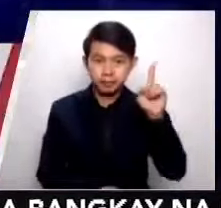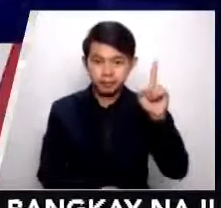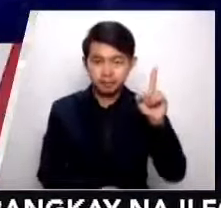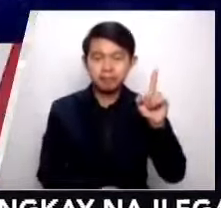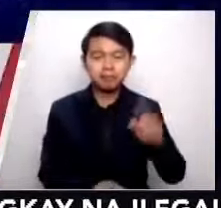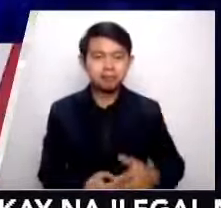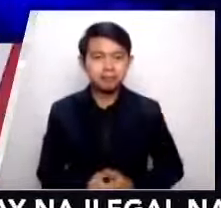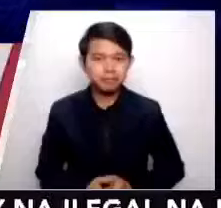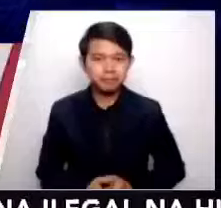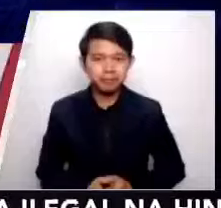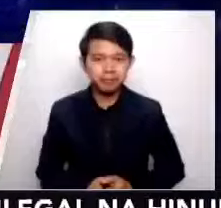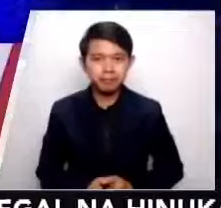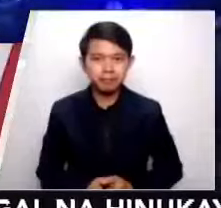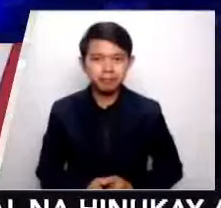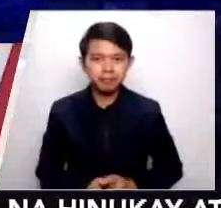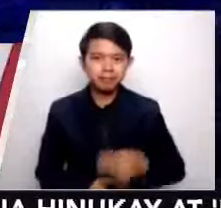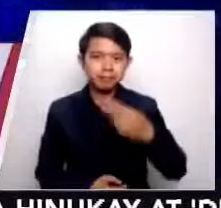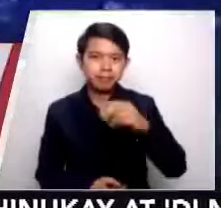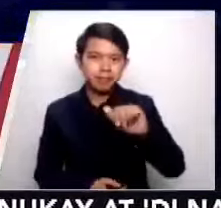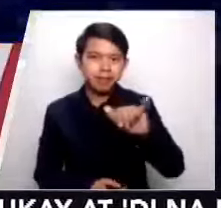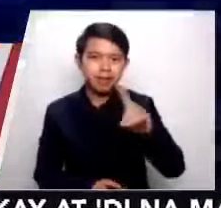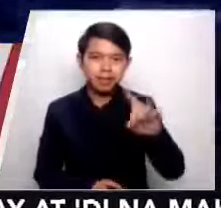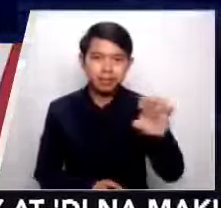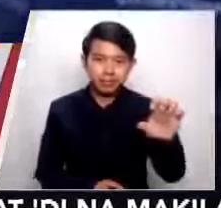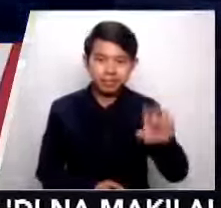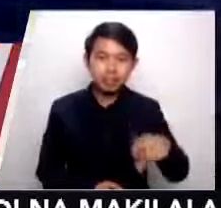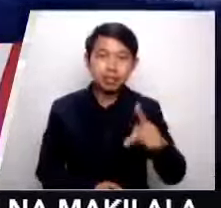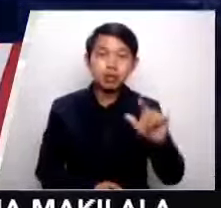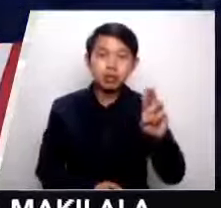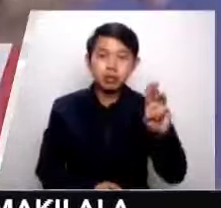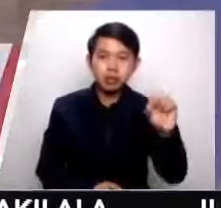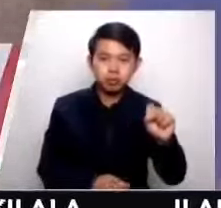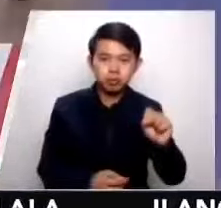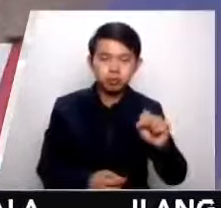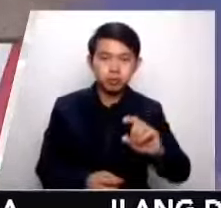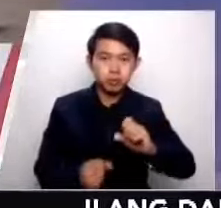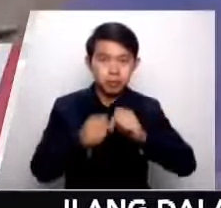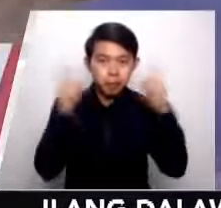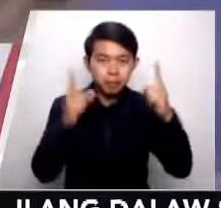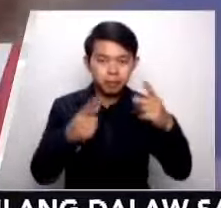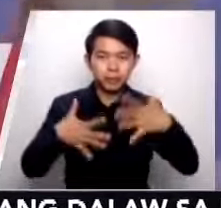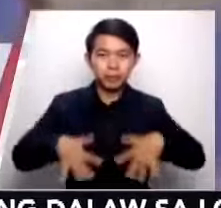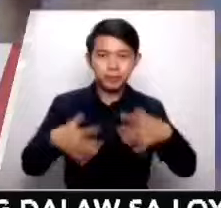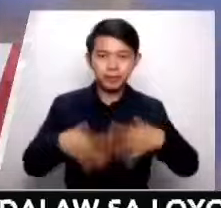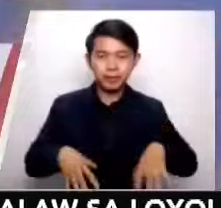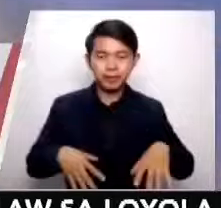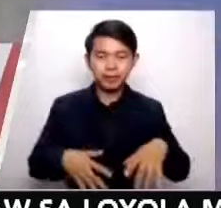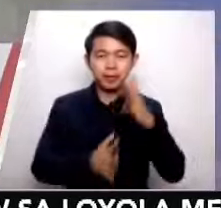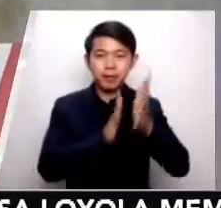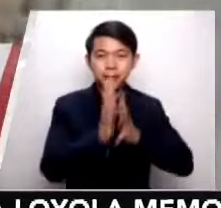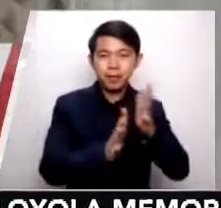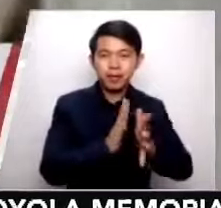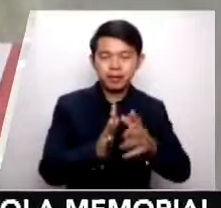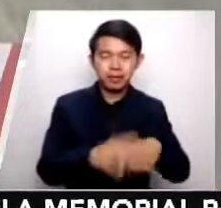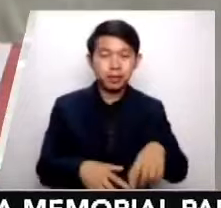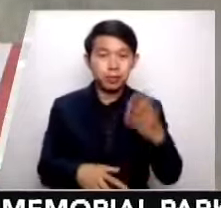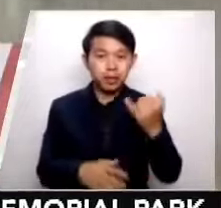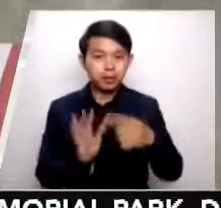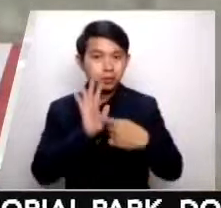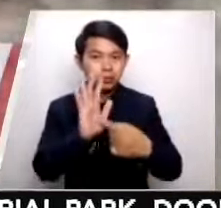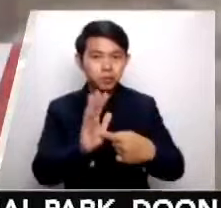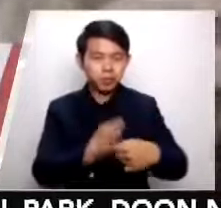Nanggulat naman si Heidi Klum sa kanyang annual New York Halloween party. Nang lumabas siya bilang E.T., kasama ang hubby